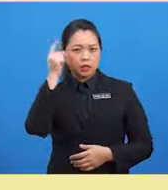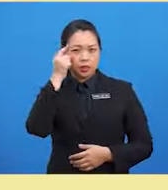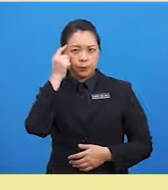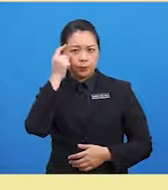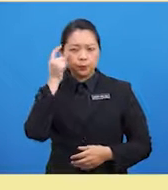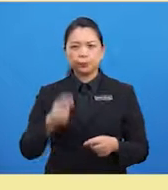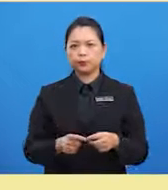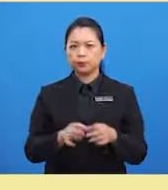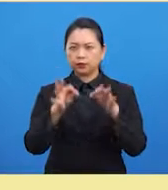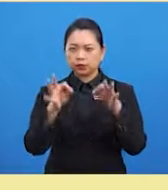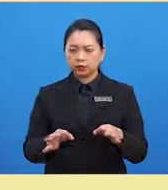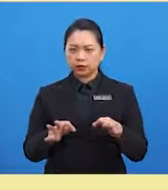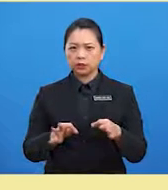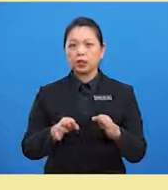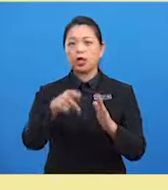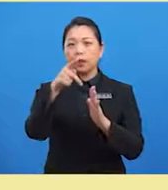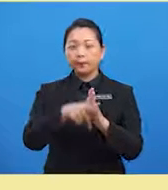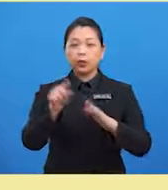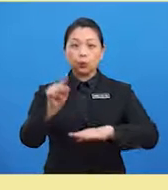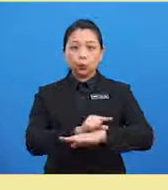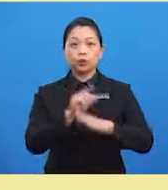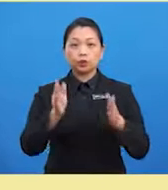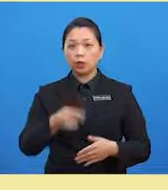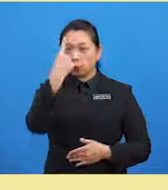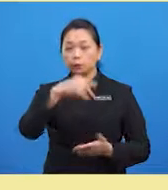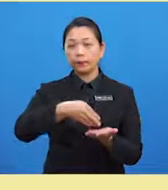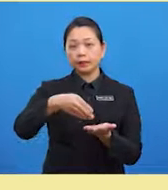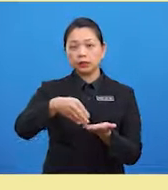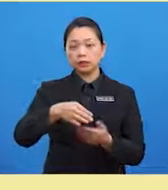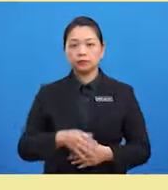keputusan-keputusan pengguna untuk membeli?